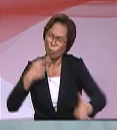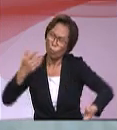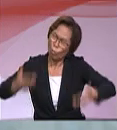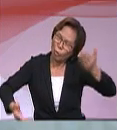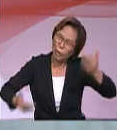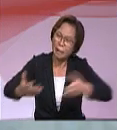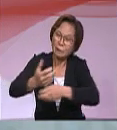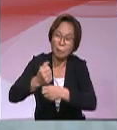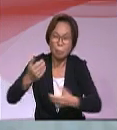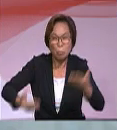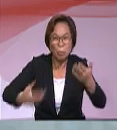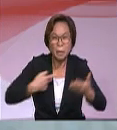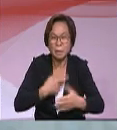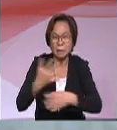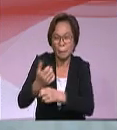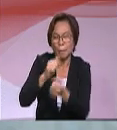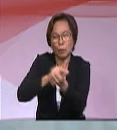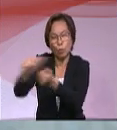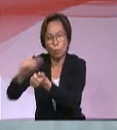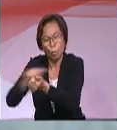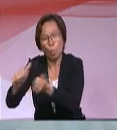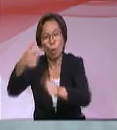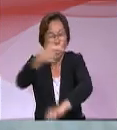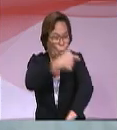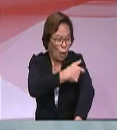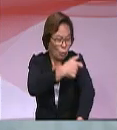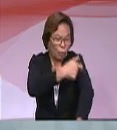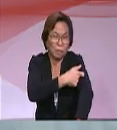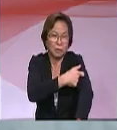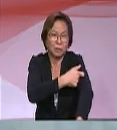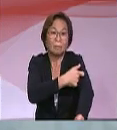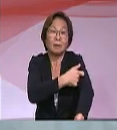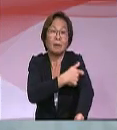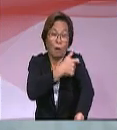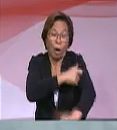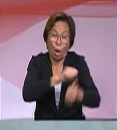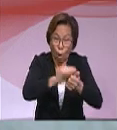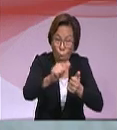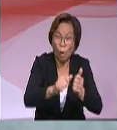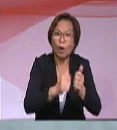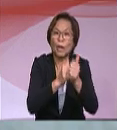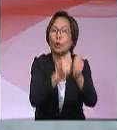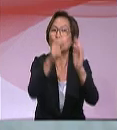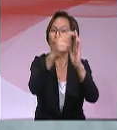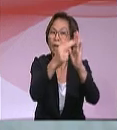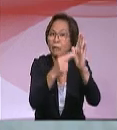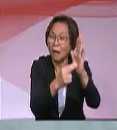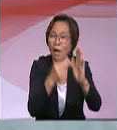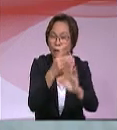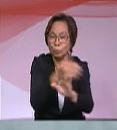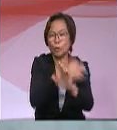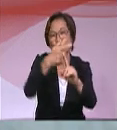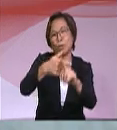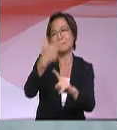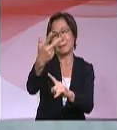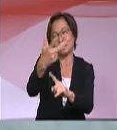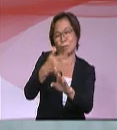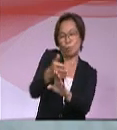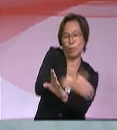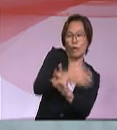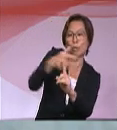dapat luluskan vaksin iaitu secara bersyarat, iaitu sebelum bulan 3. Jadi